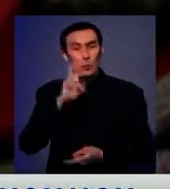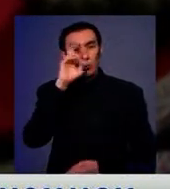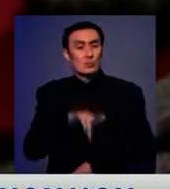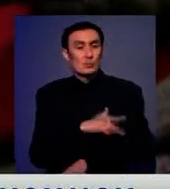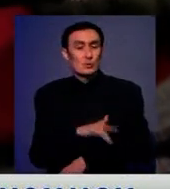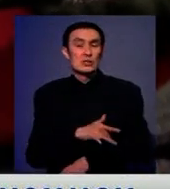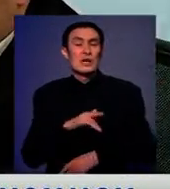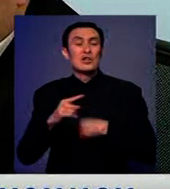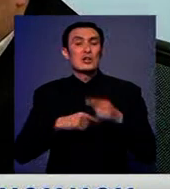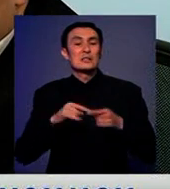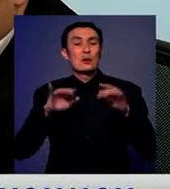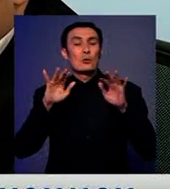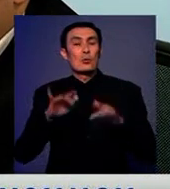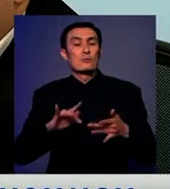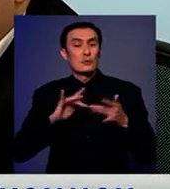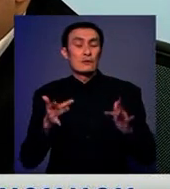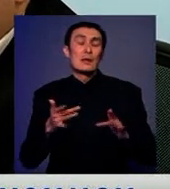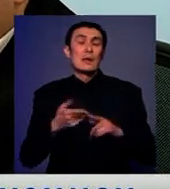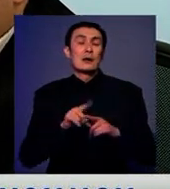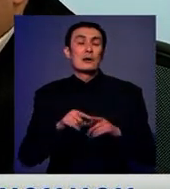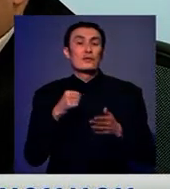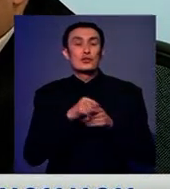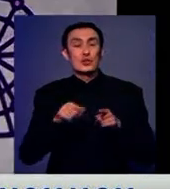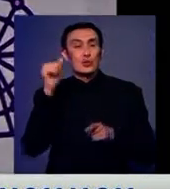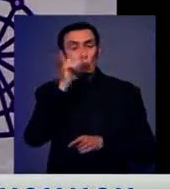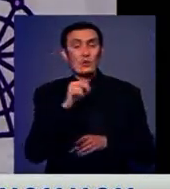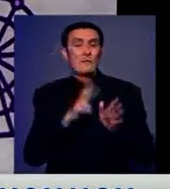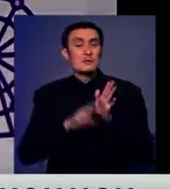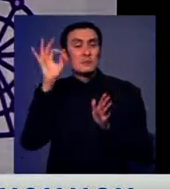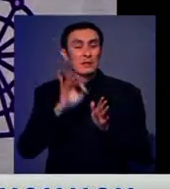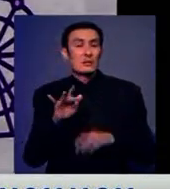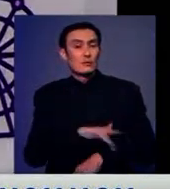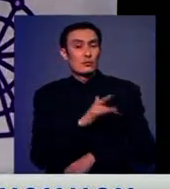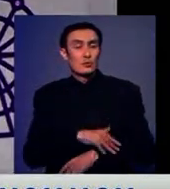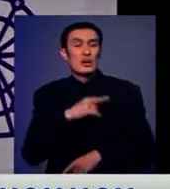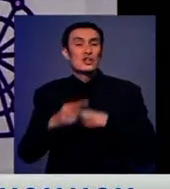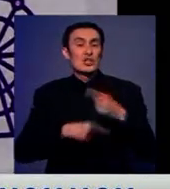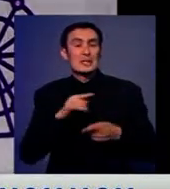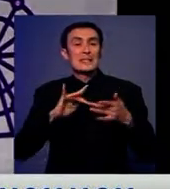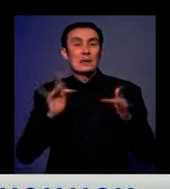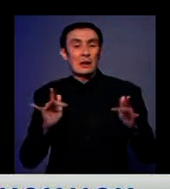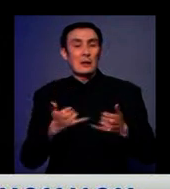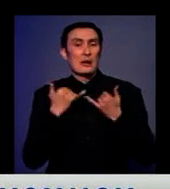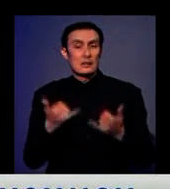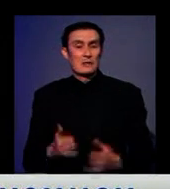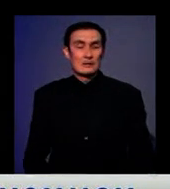в электронный формат. До конца года планируется 80% услуг оказывать онлайн.